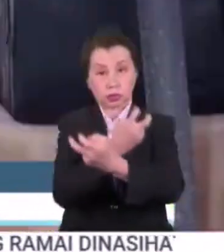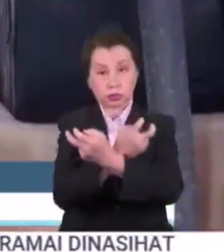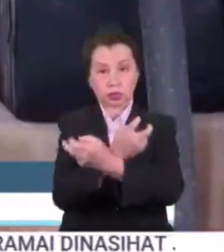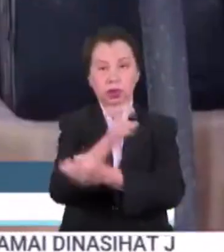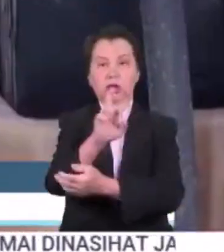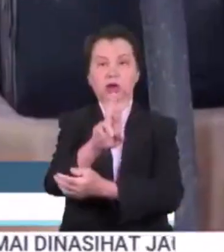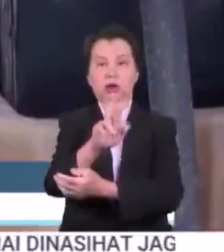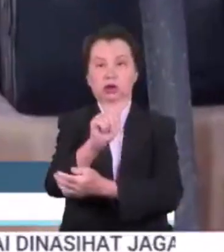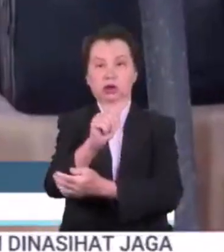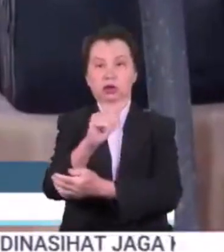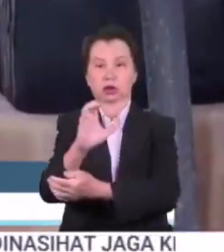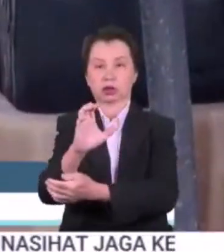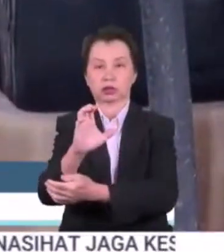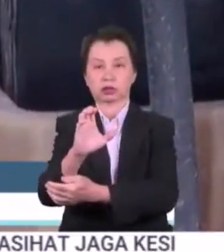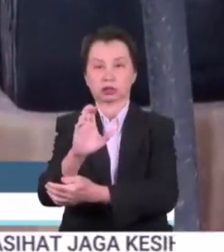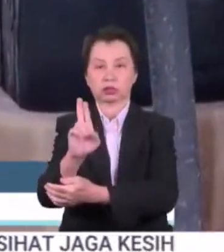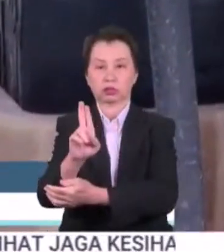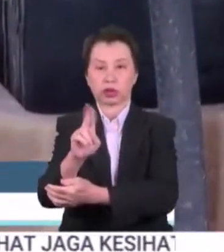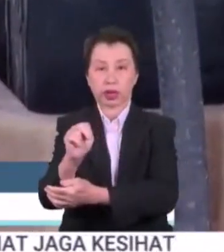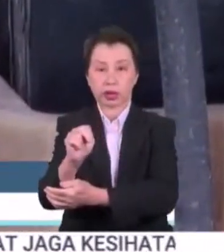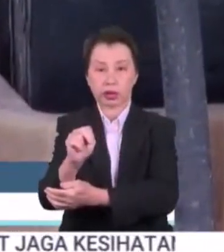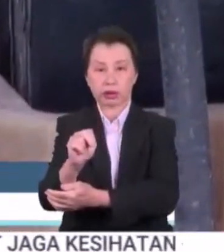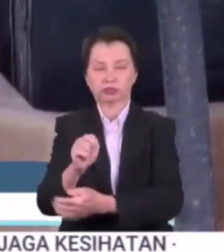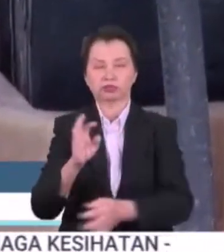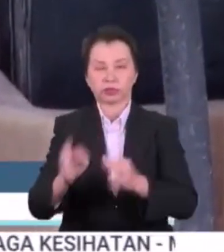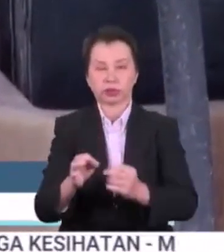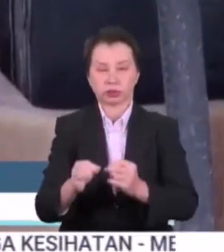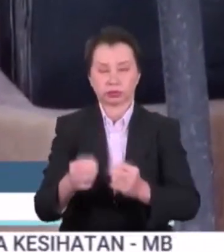Kalau kita tengok setakat sekarang ni dia jadi